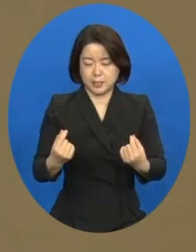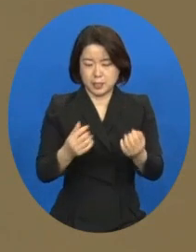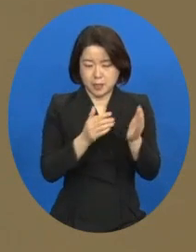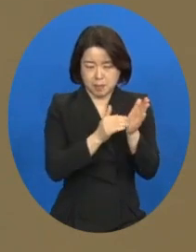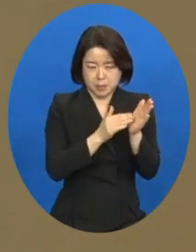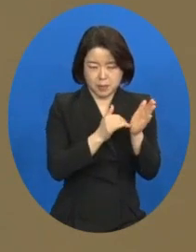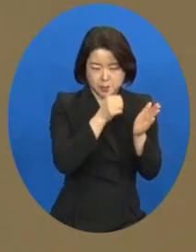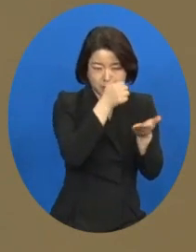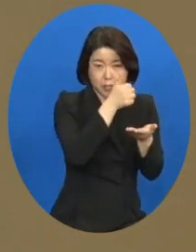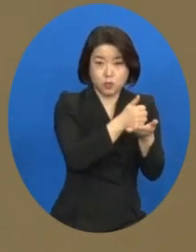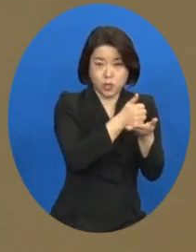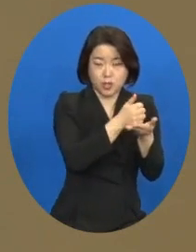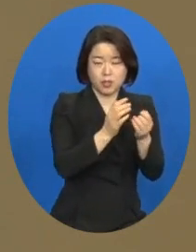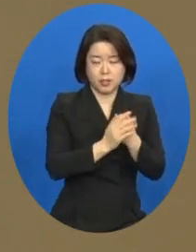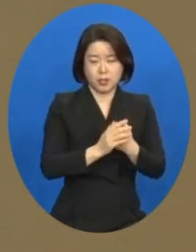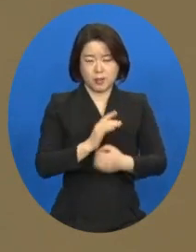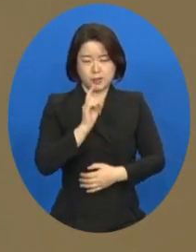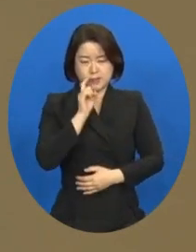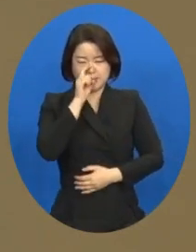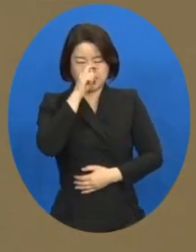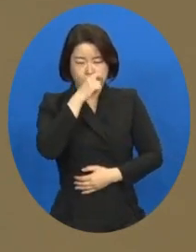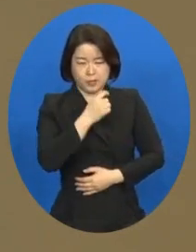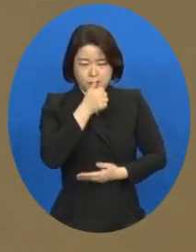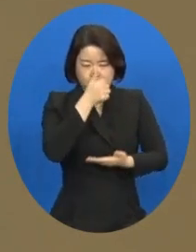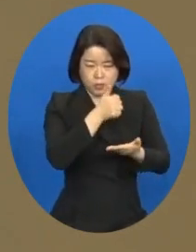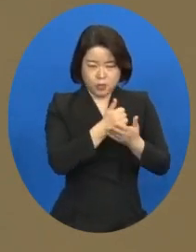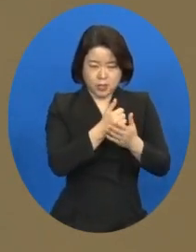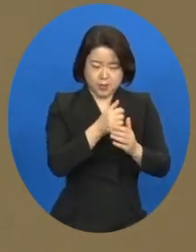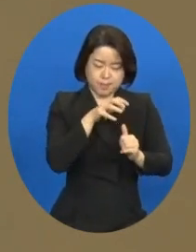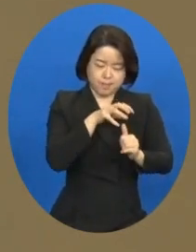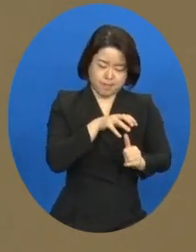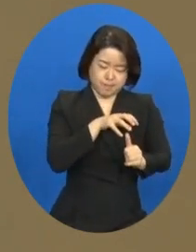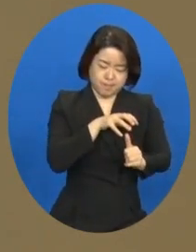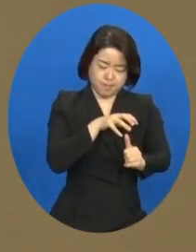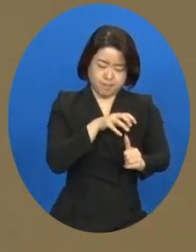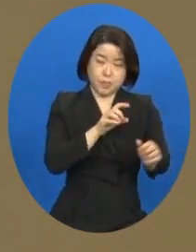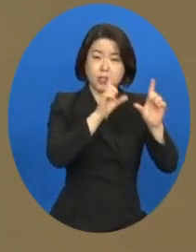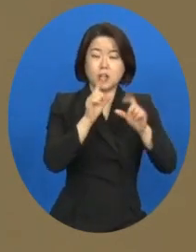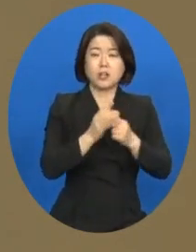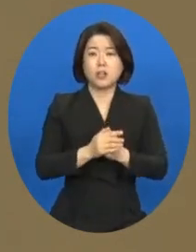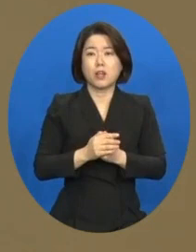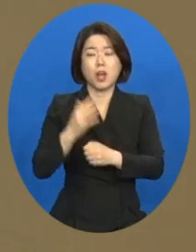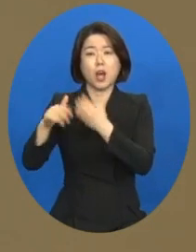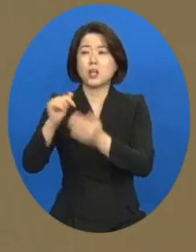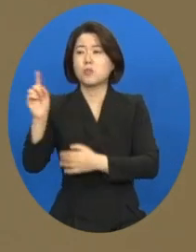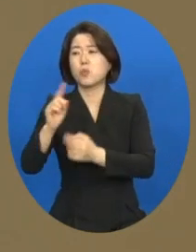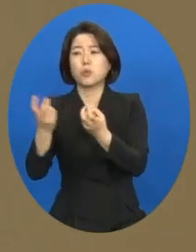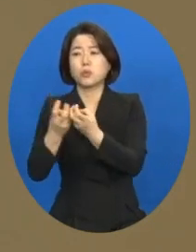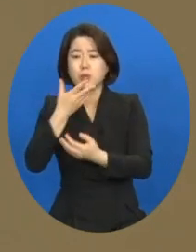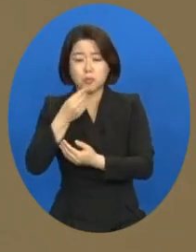죄, 그런 더러운 죄에 묶여 사는데 하나님이 어떻게 복을 주시나요?